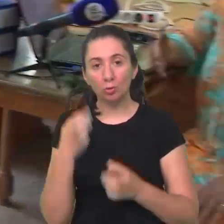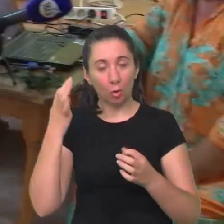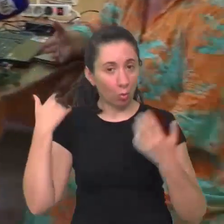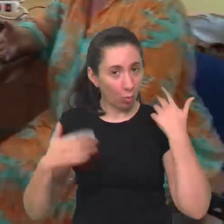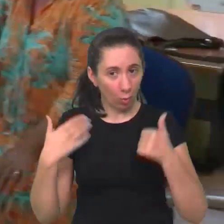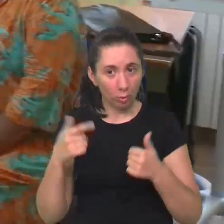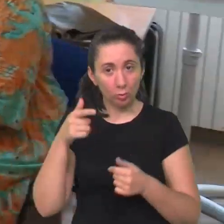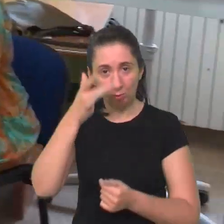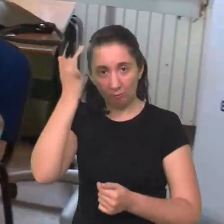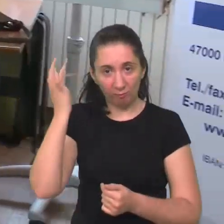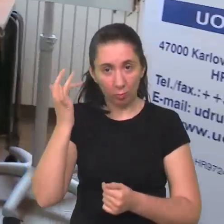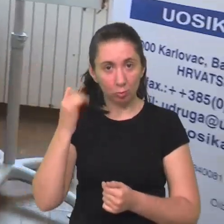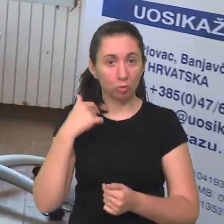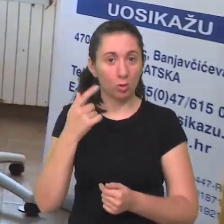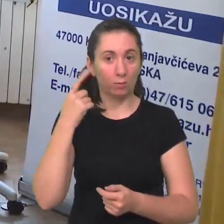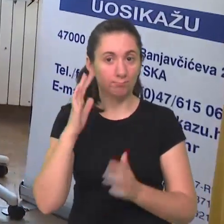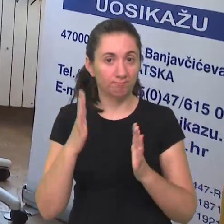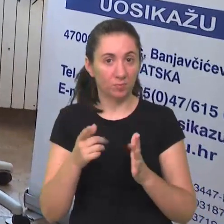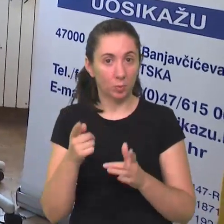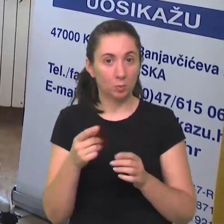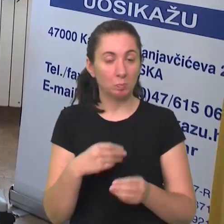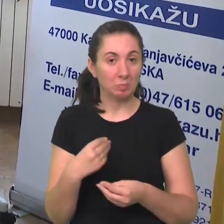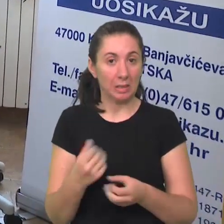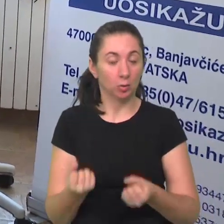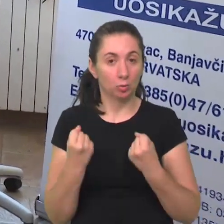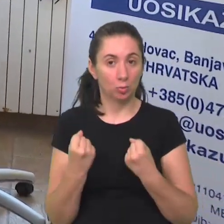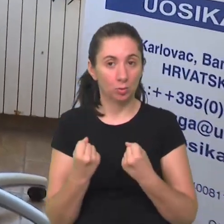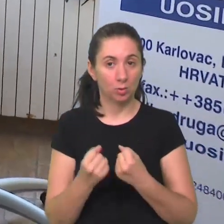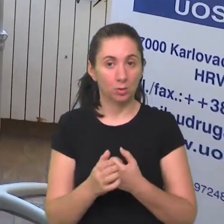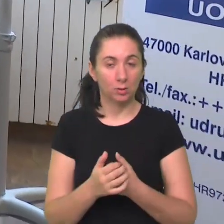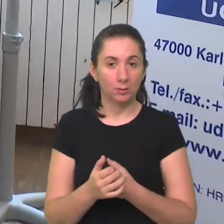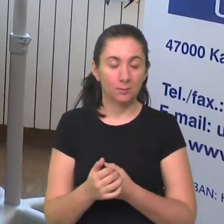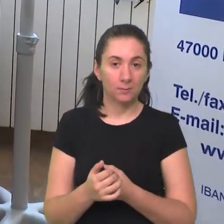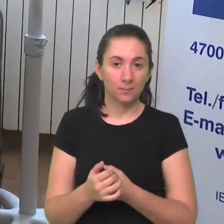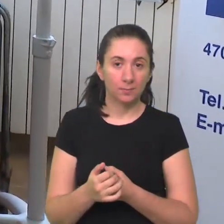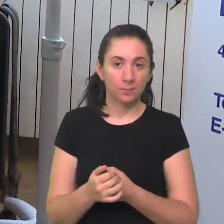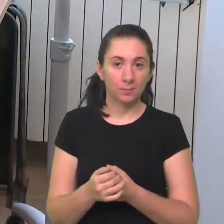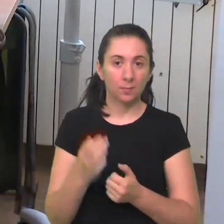tako nešto po ovoj vrućini, ja vjerujem da bi to bilo strašno, strašno teško.